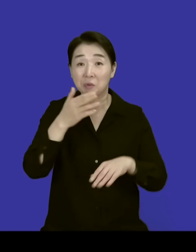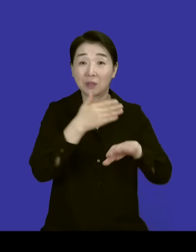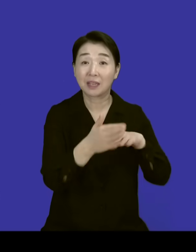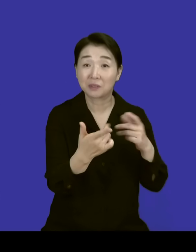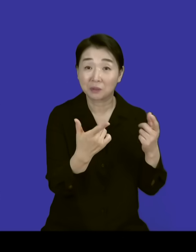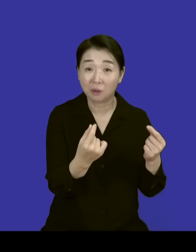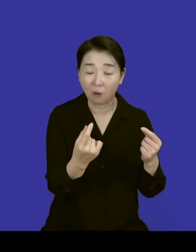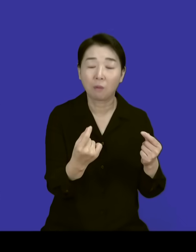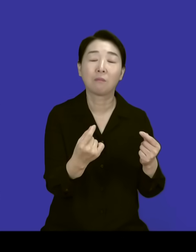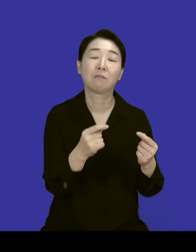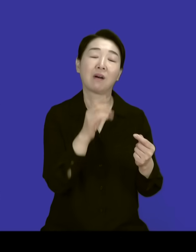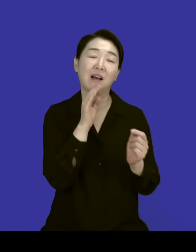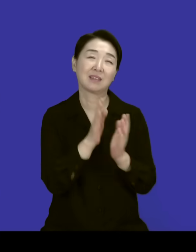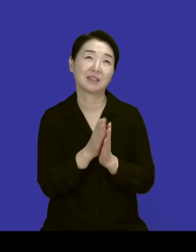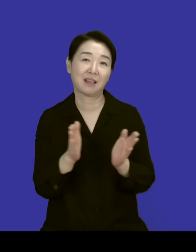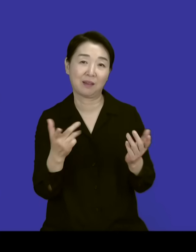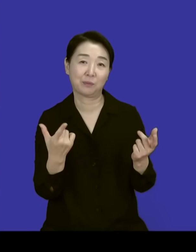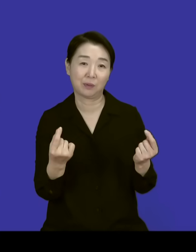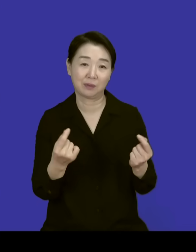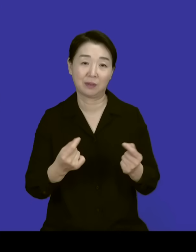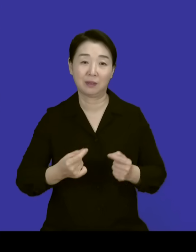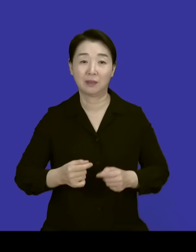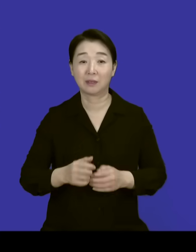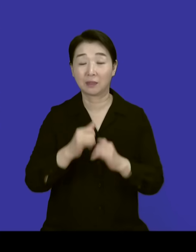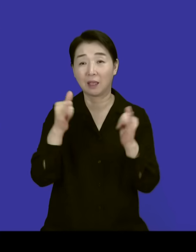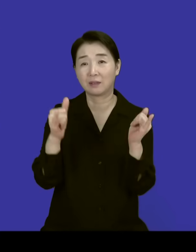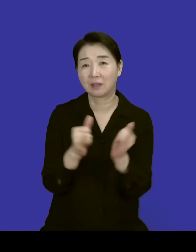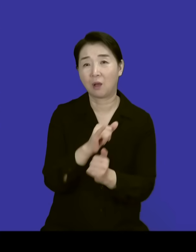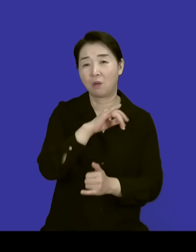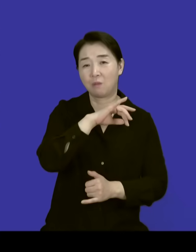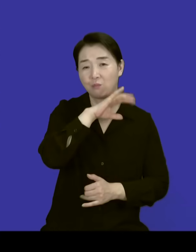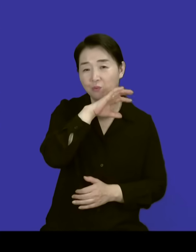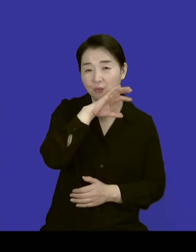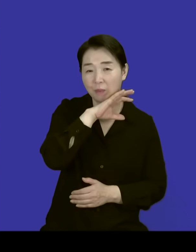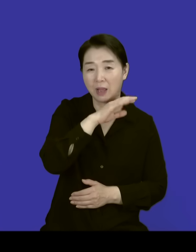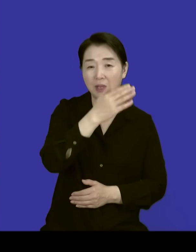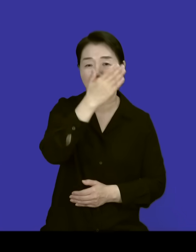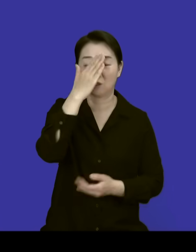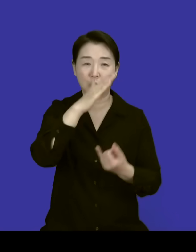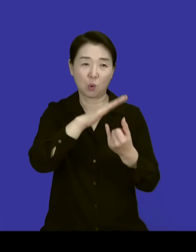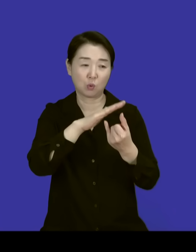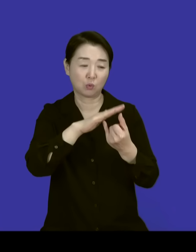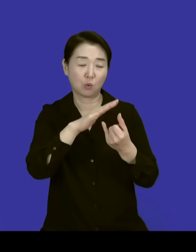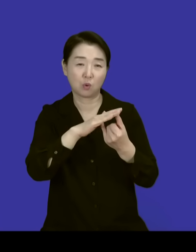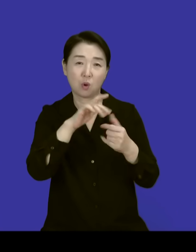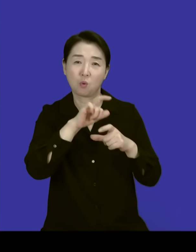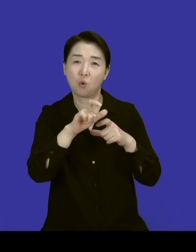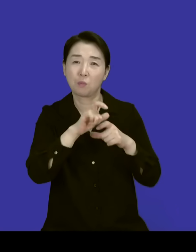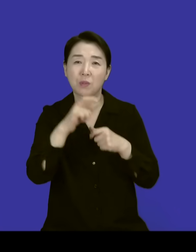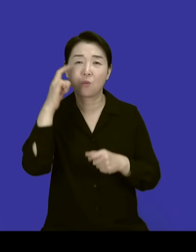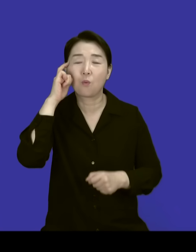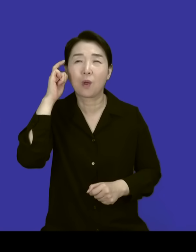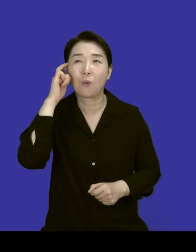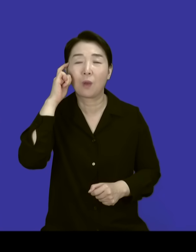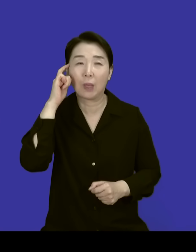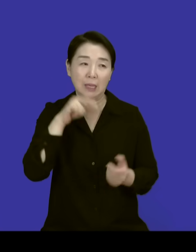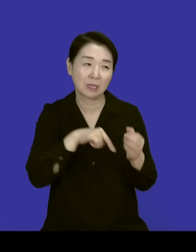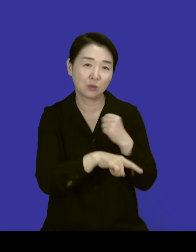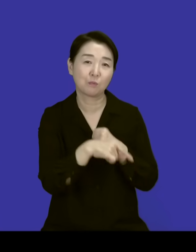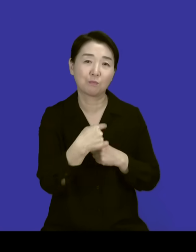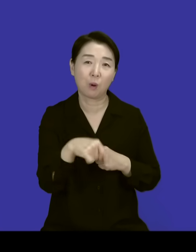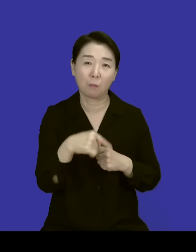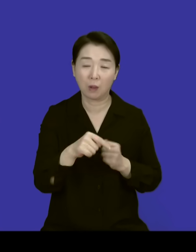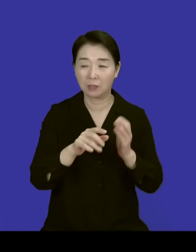했어요 그렇게. 예. 그리고 이제 막 그때부터 이제 막 사회적인 불만, 청소년들이 왜 이걸 갖고 지금 힘들어했는지 예. 그 당시